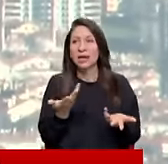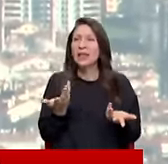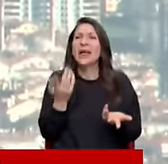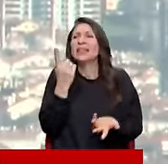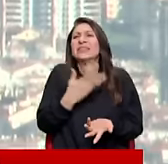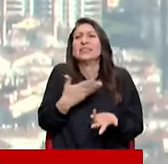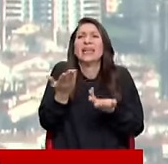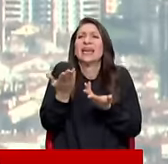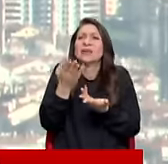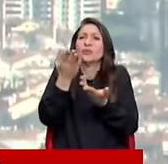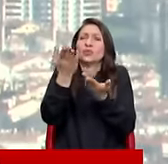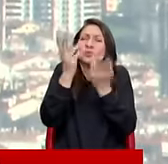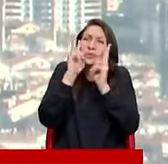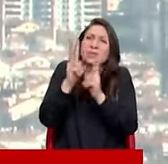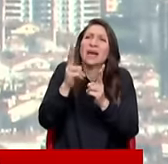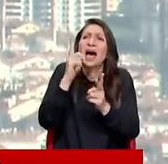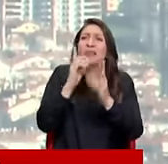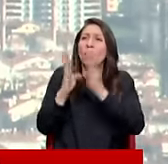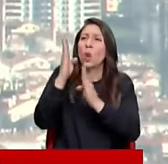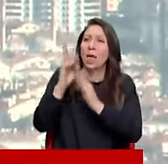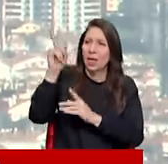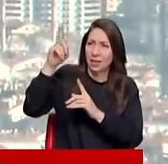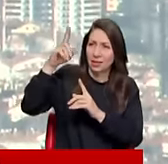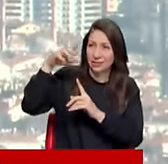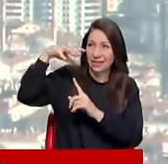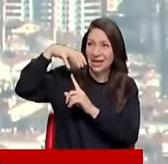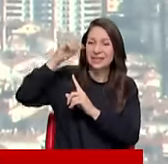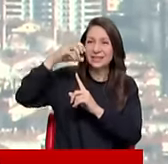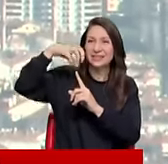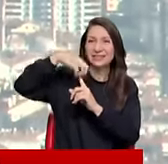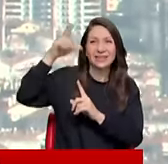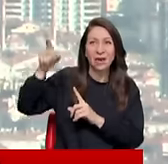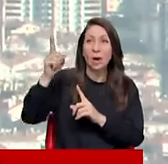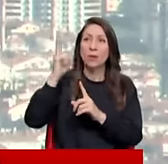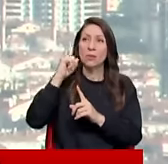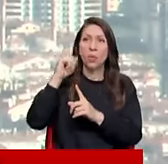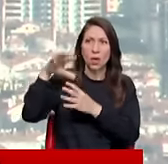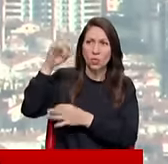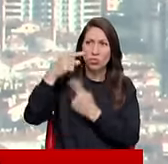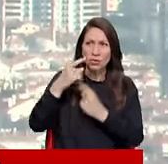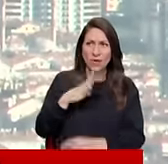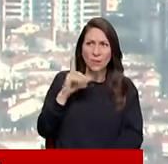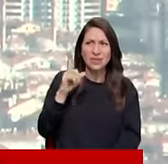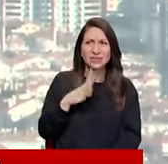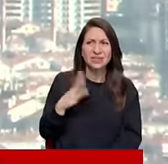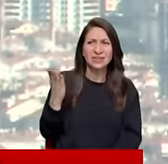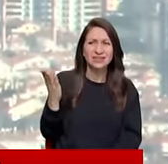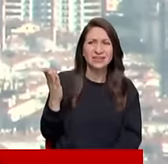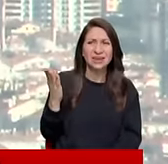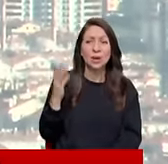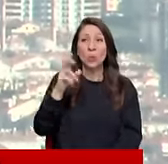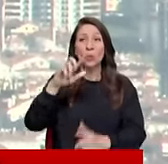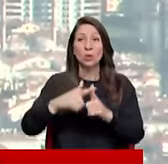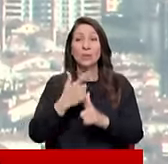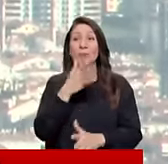Allah aşkına? Hani şu tarafta Atakule var. Ankara'nın sembolü olmuş. Ondan bahseden var mı Allah aşkına? Bu yani,